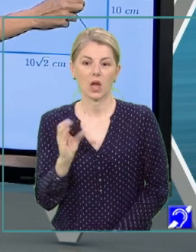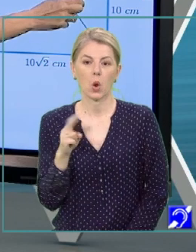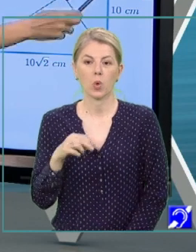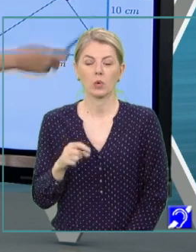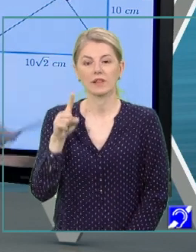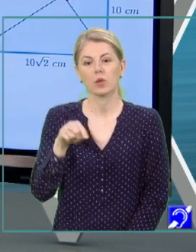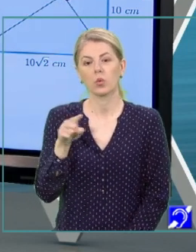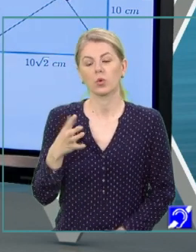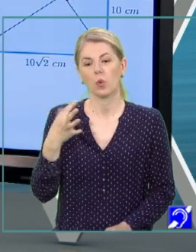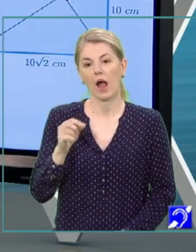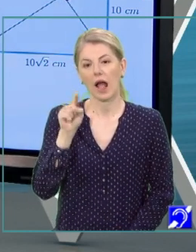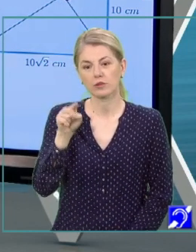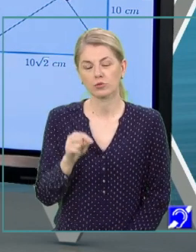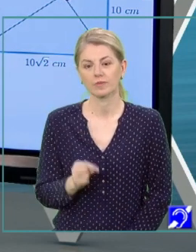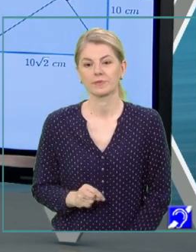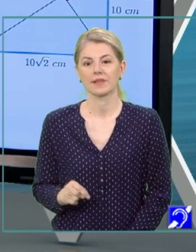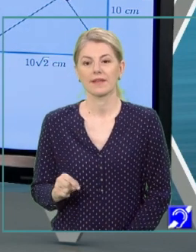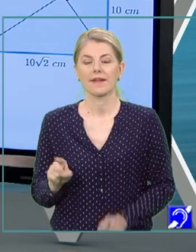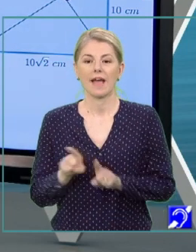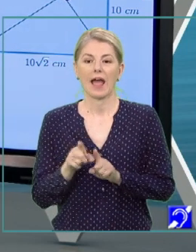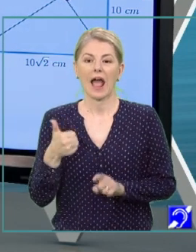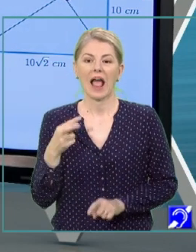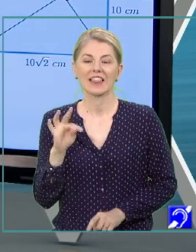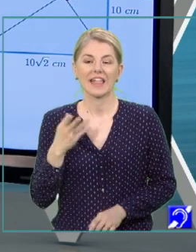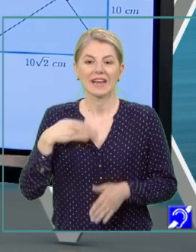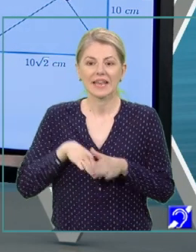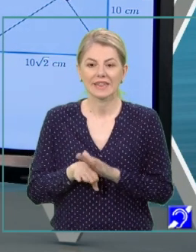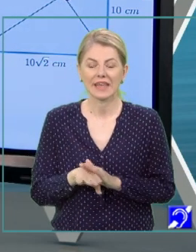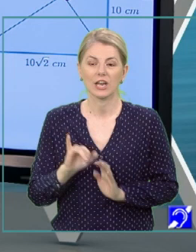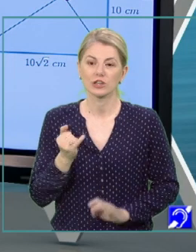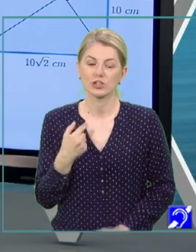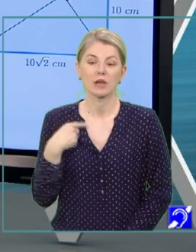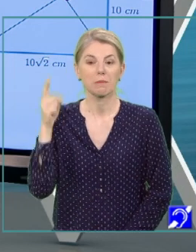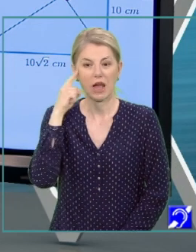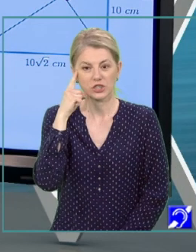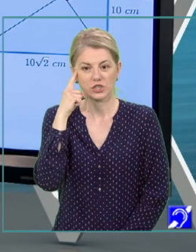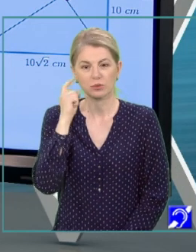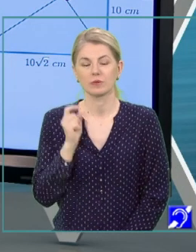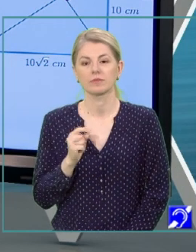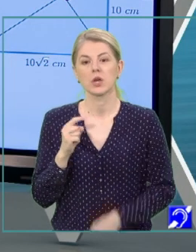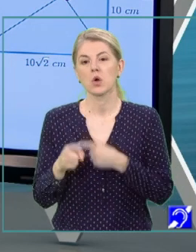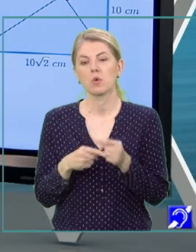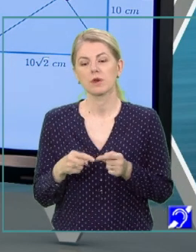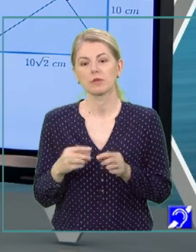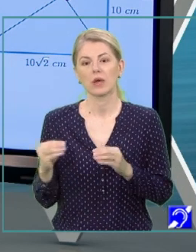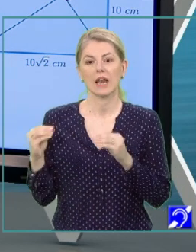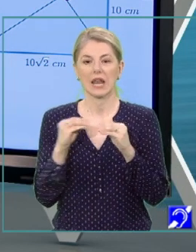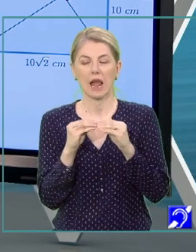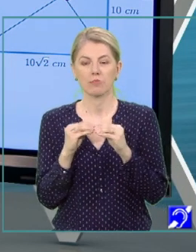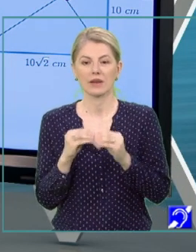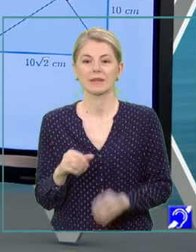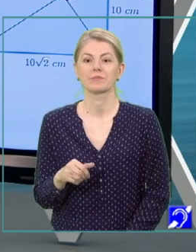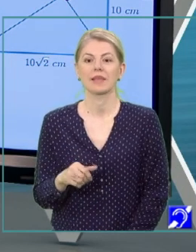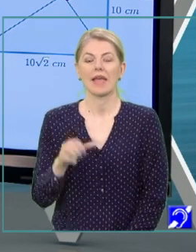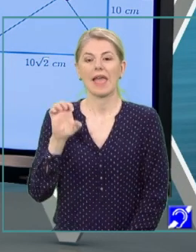unghiul acesta ca unghiuri alterne interne și mai știm următoarele rapoarte.